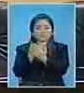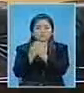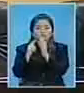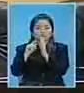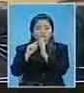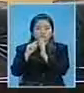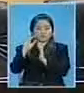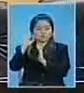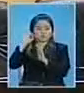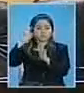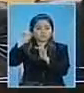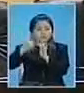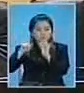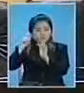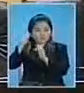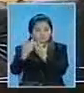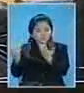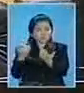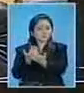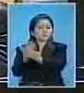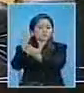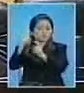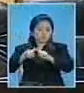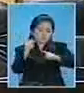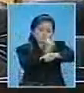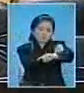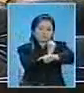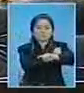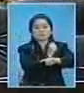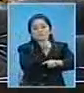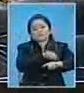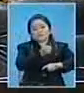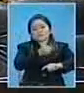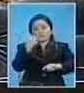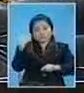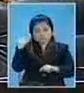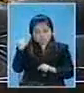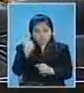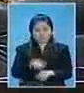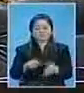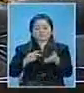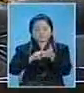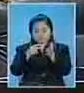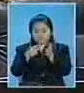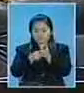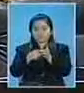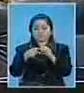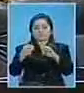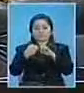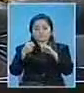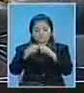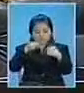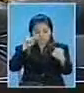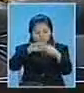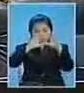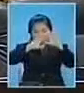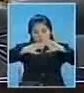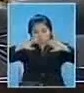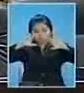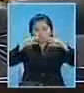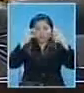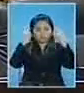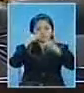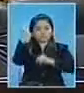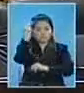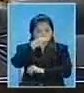จะพบว่าเงินหรือรายได้ของเขานั้นปรับลดลงด้วยซ้ำไปนี่คือสาเหตุที่ในส่วนของรัฐบาลของท่านนายกอภิสิทธิ์เวชช